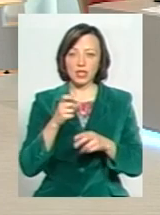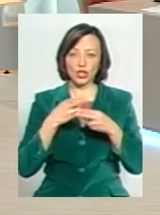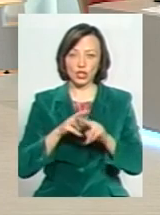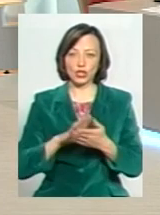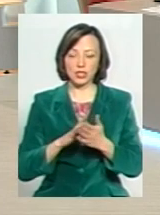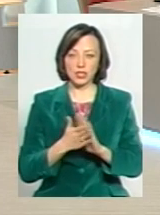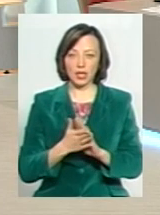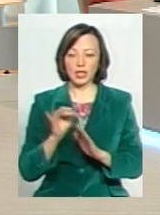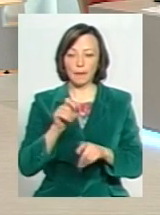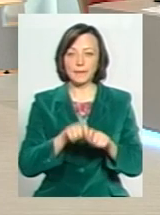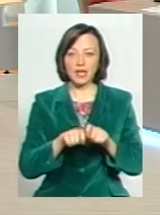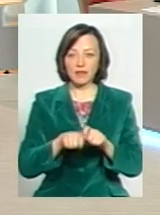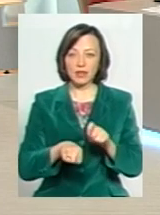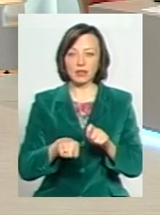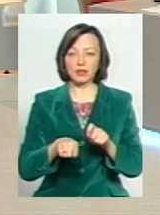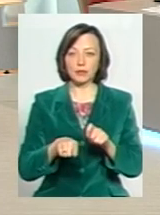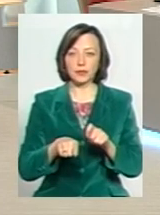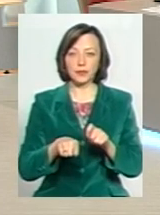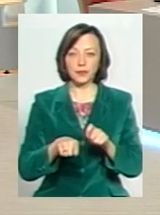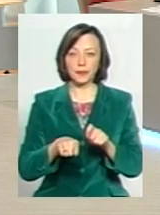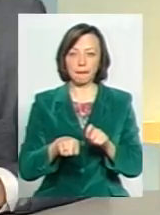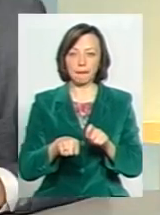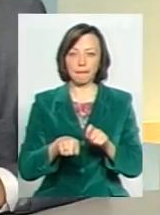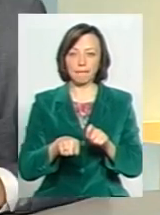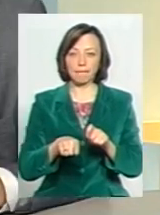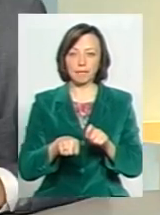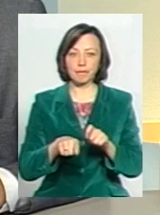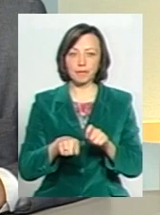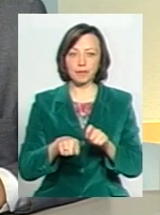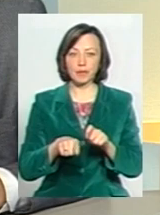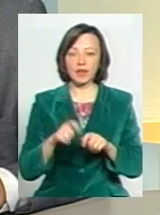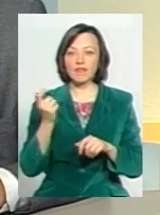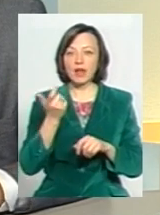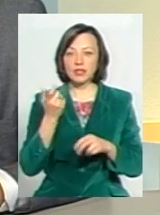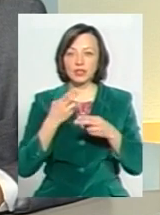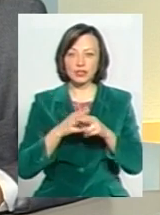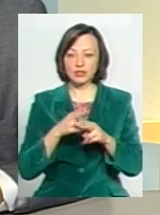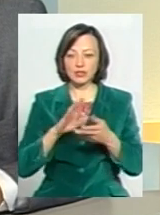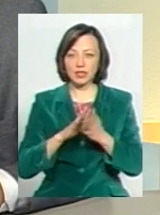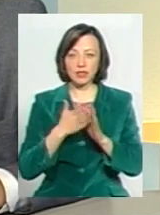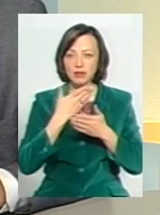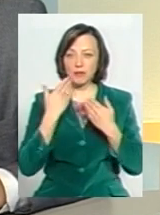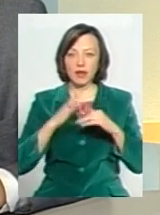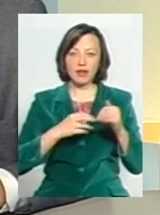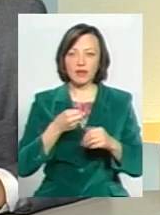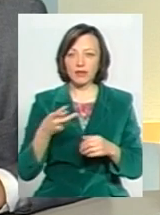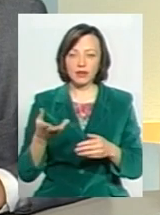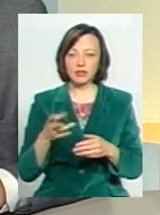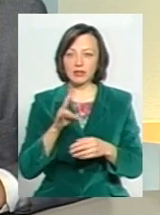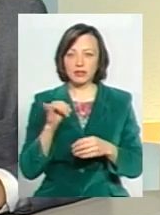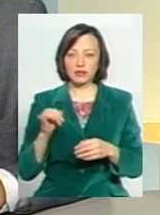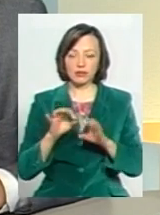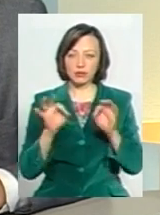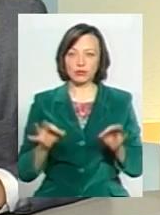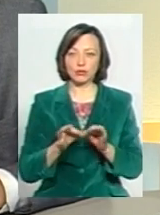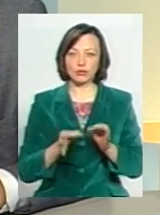технічний стан. І перевірити власнику будинка, який технічний стан, в них немає ні кваліфікації,